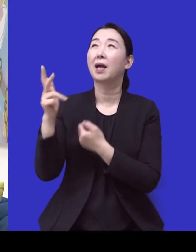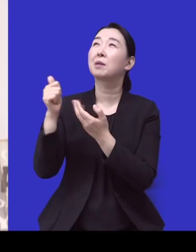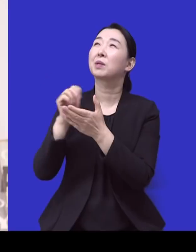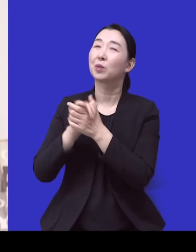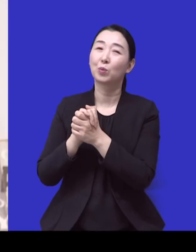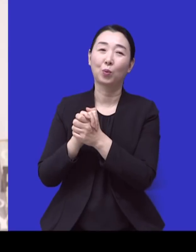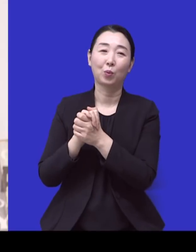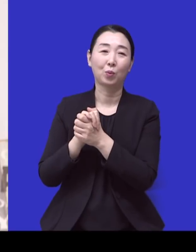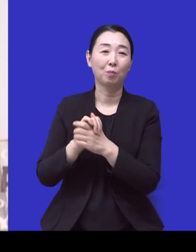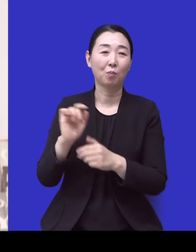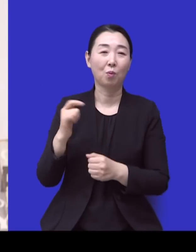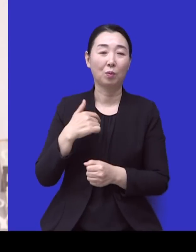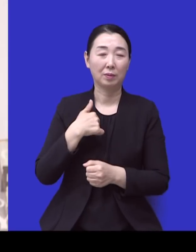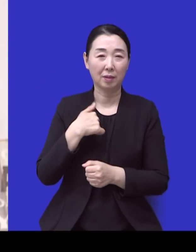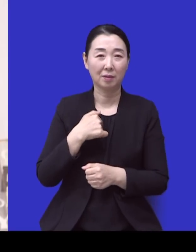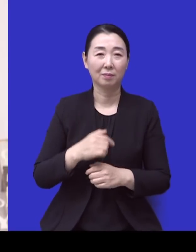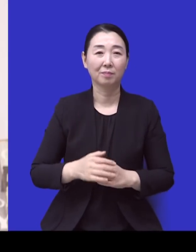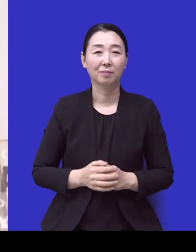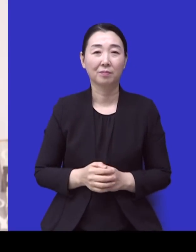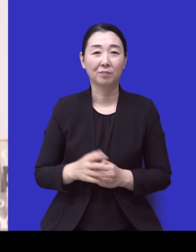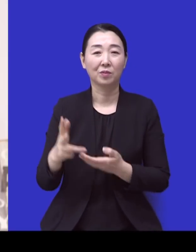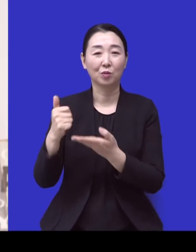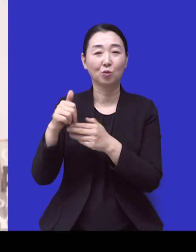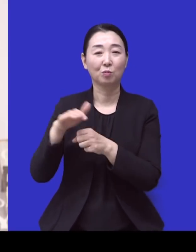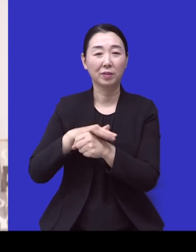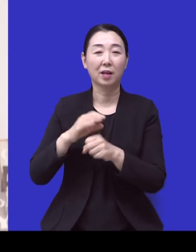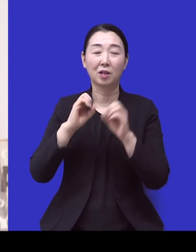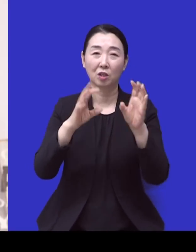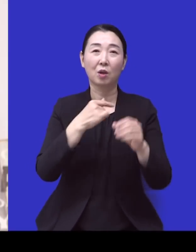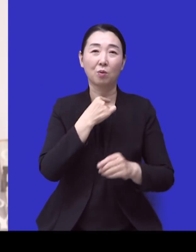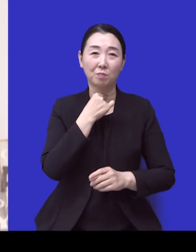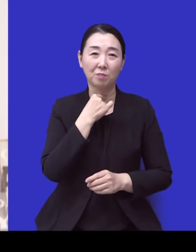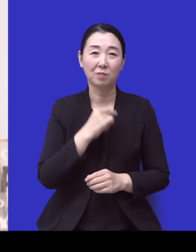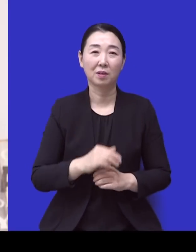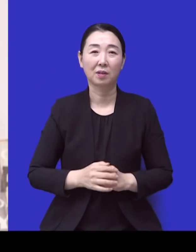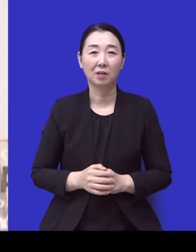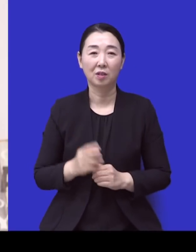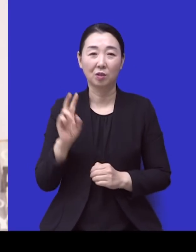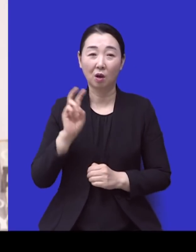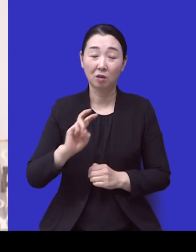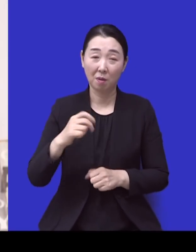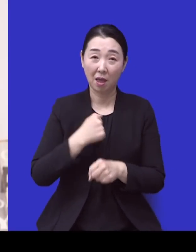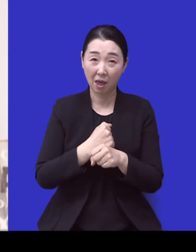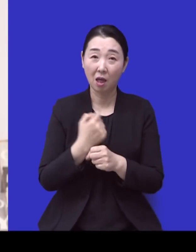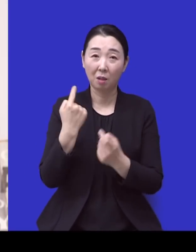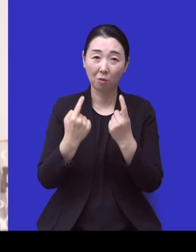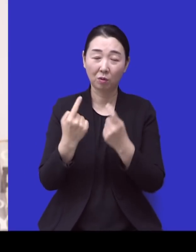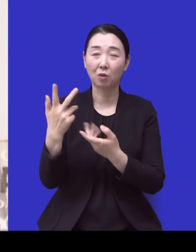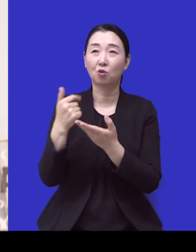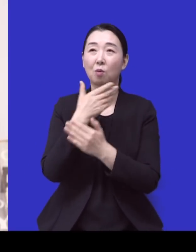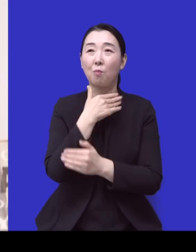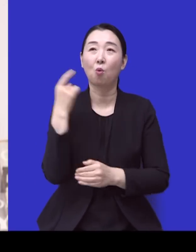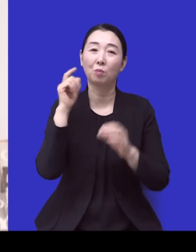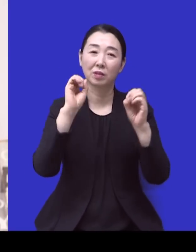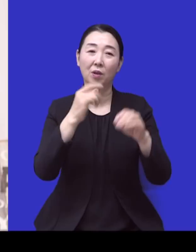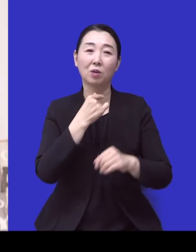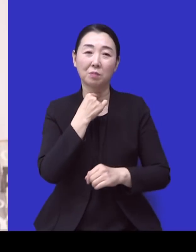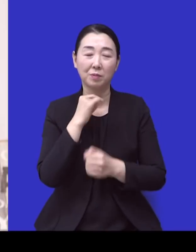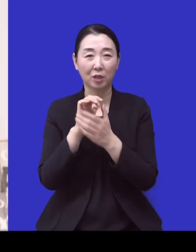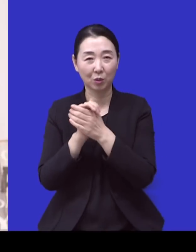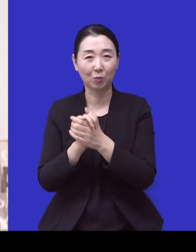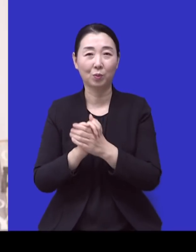거예요. 주님 저 주님의 사랑을 전하고 싶다고 네. 저 음악을 하는 것보다 주님의 복음을 전하고 싶다고 막 이렇게 네. 기도를